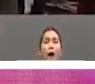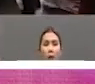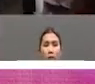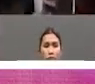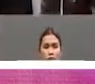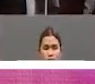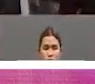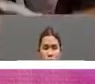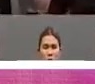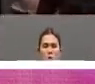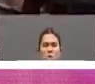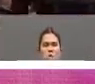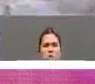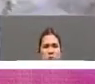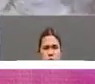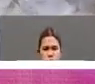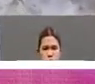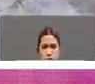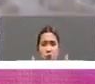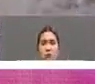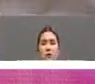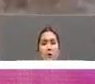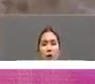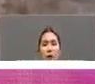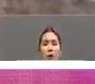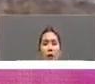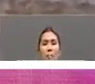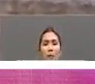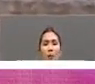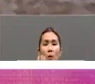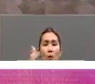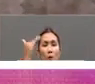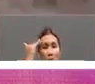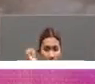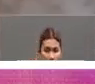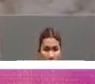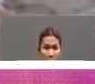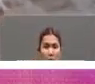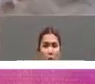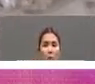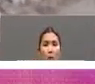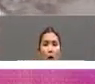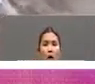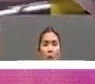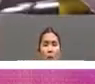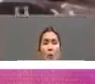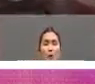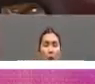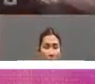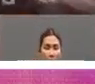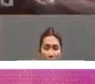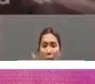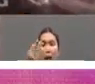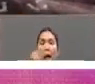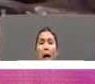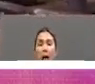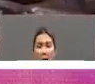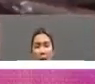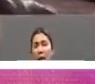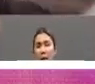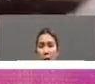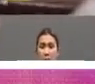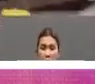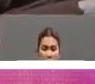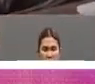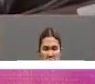ยสุจริตเนี่ยก็นะครับเราเปิดนะครับที่ว่าการอำเภอทุกแห่งนะครับให้ท่านสามารถนำแบงก์กันเนี่ย